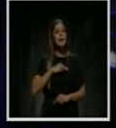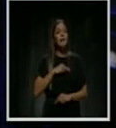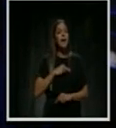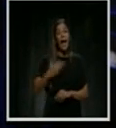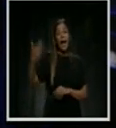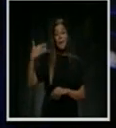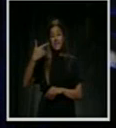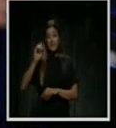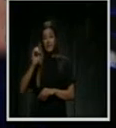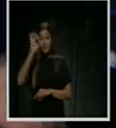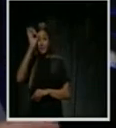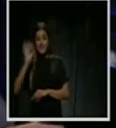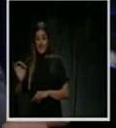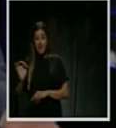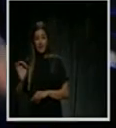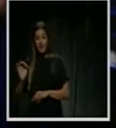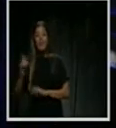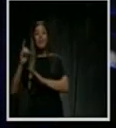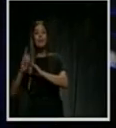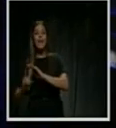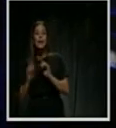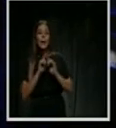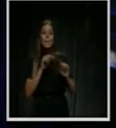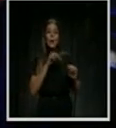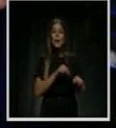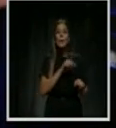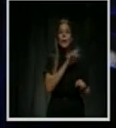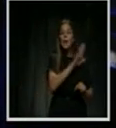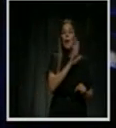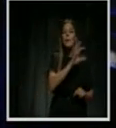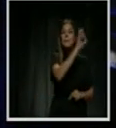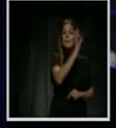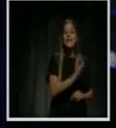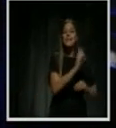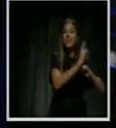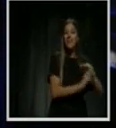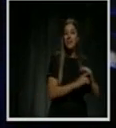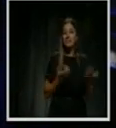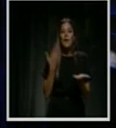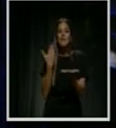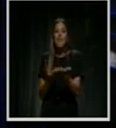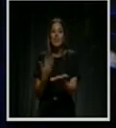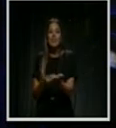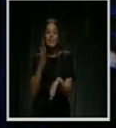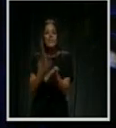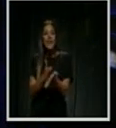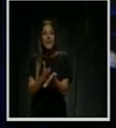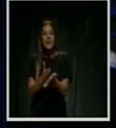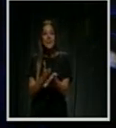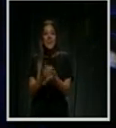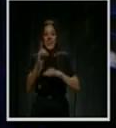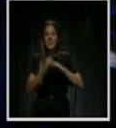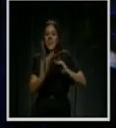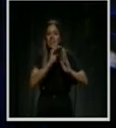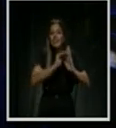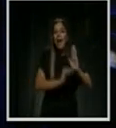kienet ta' 70%, l-lum taħt sew 55%. Dak huma l-fatti illi jgħid xejt il-kap tal-Oppożizzjoni ma jista' imerihom ħadd